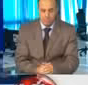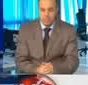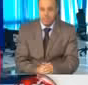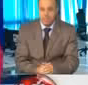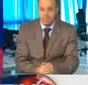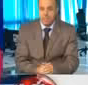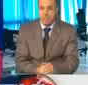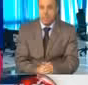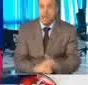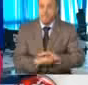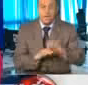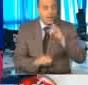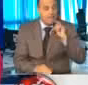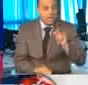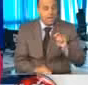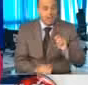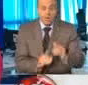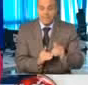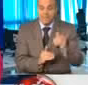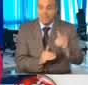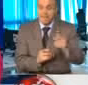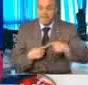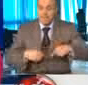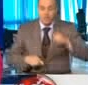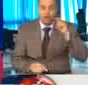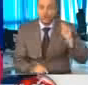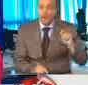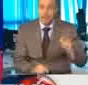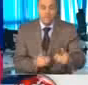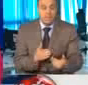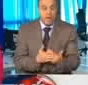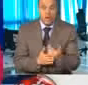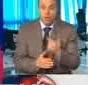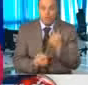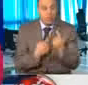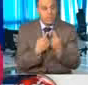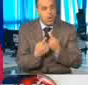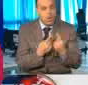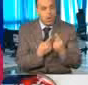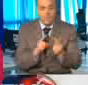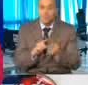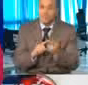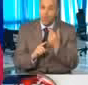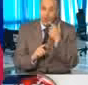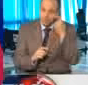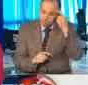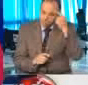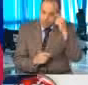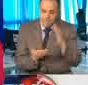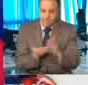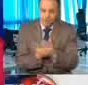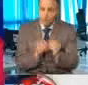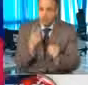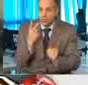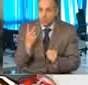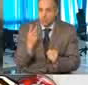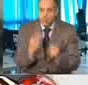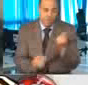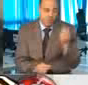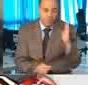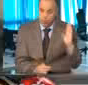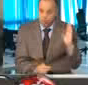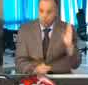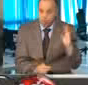في الشأن البرلماني، استأنف مجلس نواب الشعب صباح اليوم مداولاته المخصصة للنظر في مشروعي ميزانية